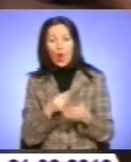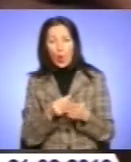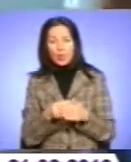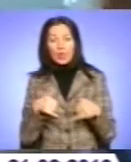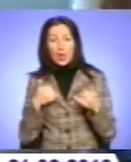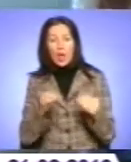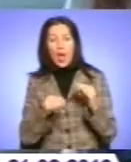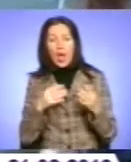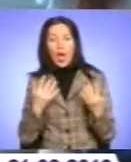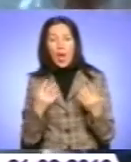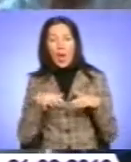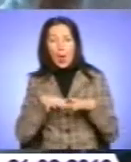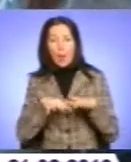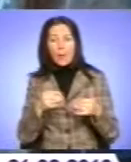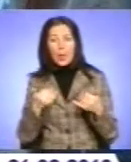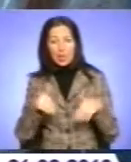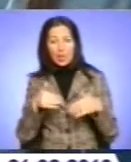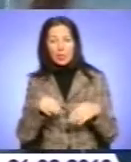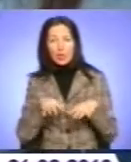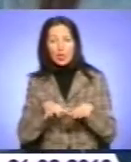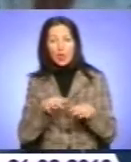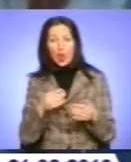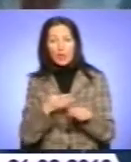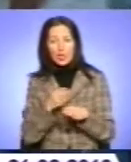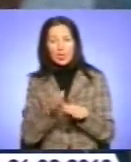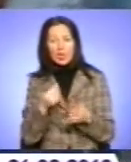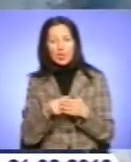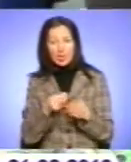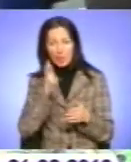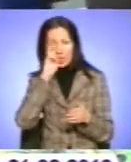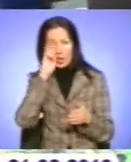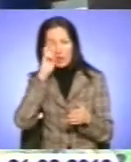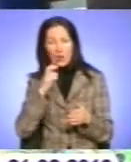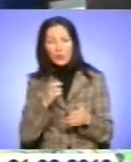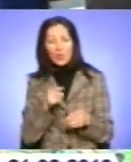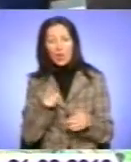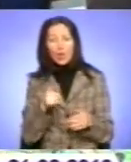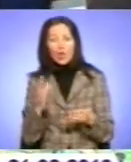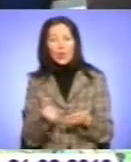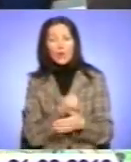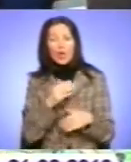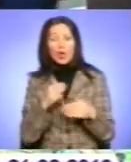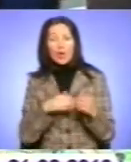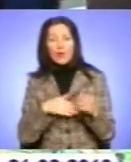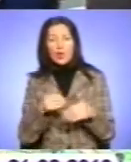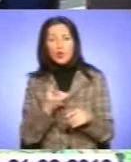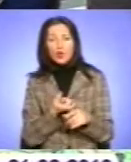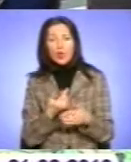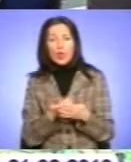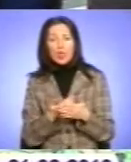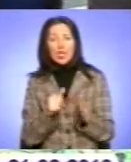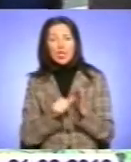держава. Швеї готує навчальний центр, що діє у стінах виправного закладу. Тут здобувають кваліфікацію понад 60